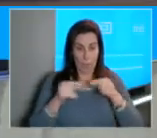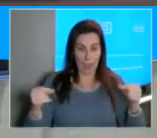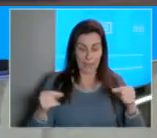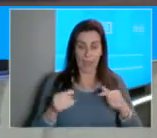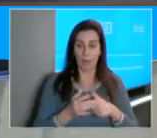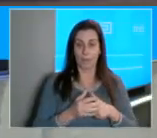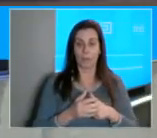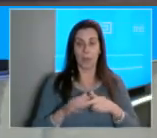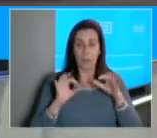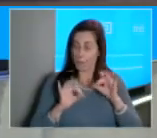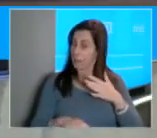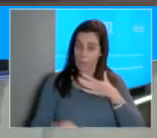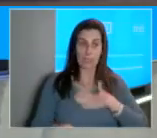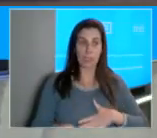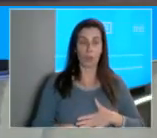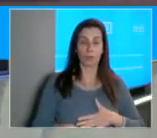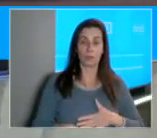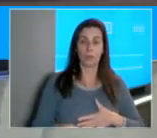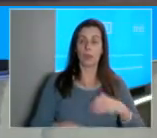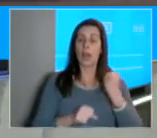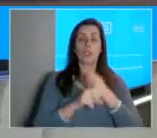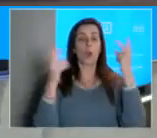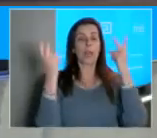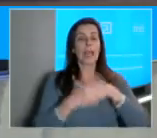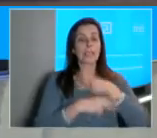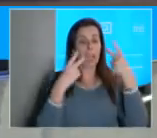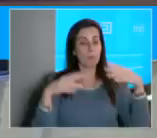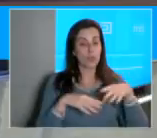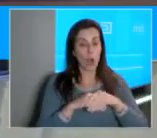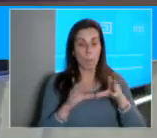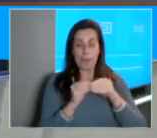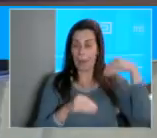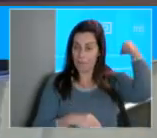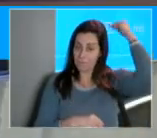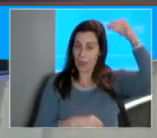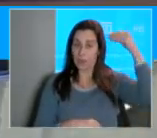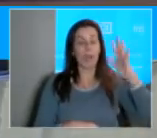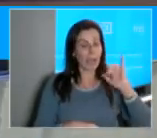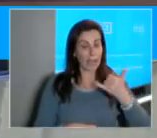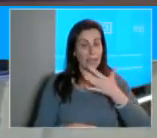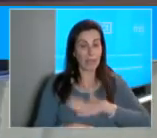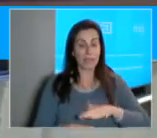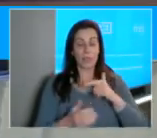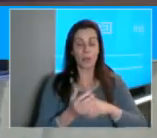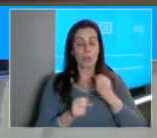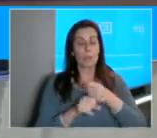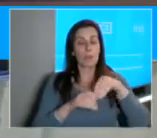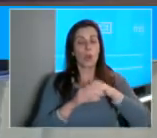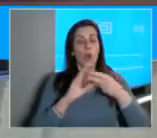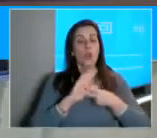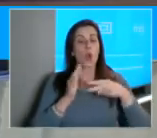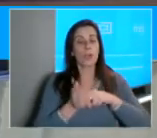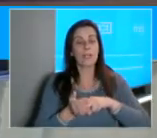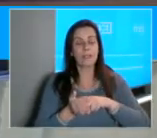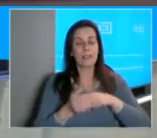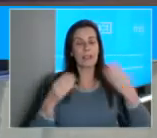נרתמנו ובאמת רצינו לממש הסכם שלום עם הפלסטינים במסגרת תוכנית אוסלו שקשלה, עד אז